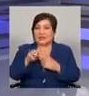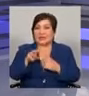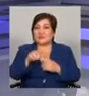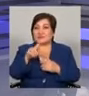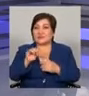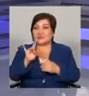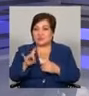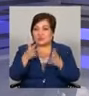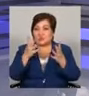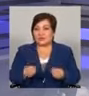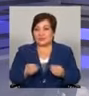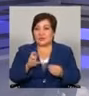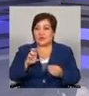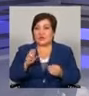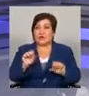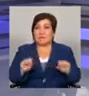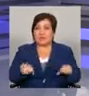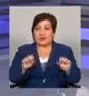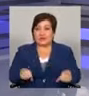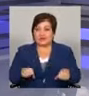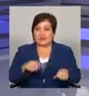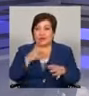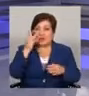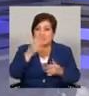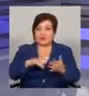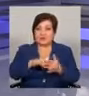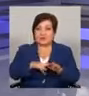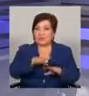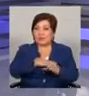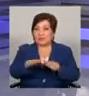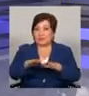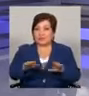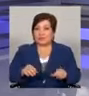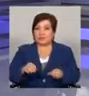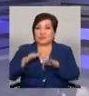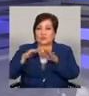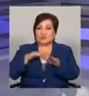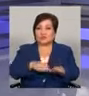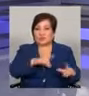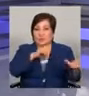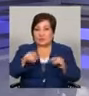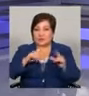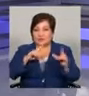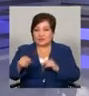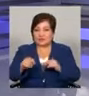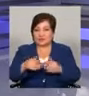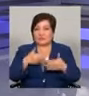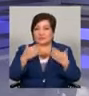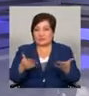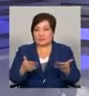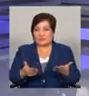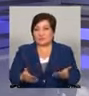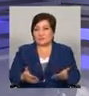сап құрып, қала бойынша шеру ұйымдастырды. Көк туымызды желбіреткен олар осылайша барша отандасқа құттықтауын жолдады.